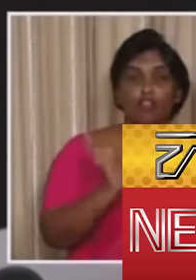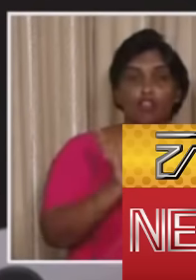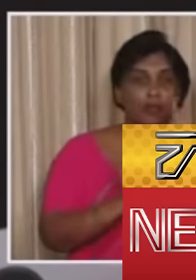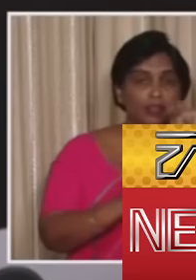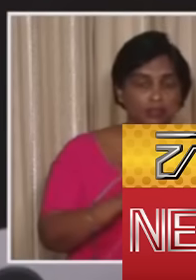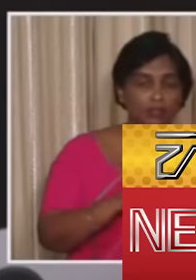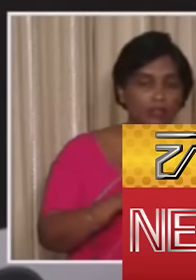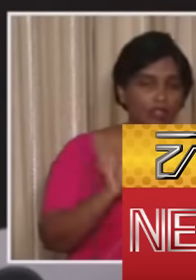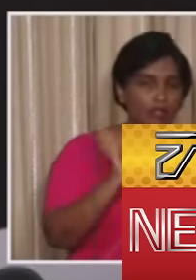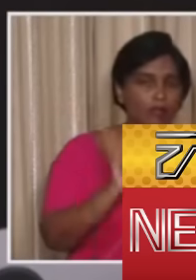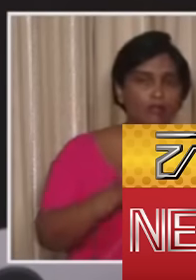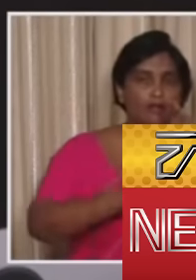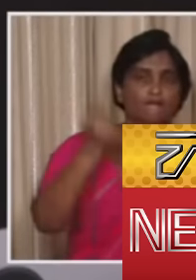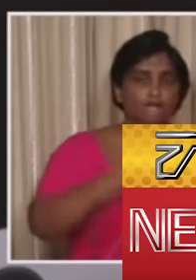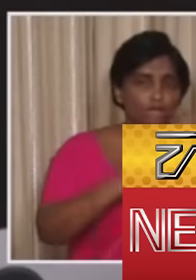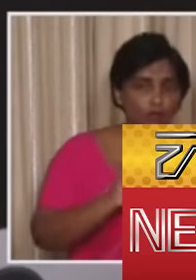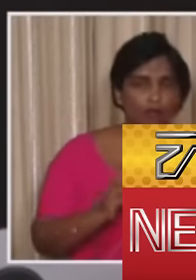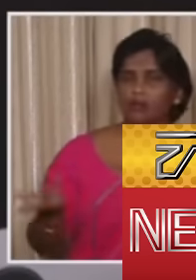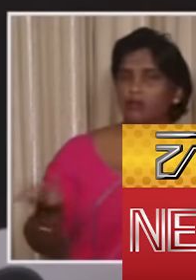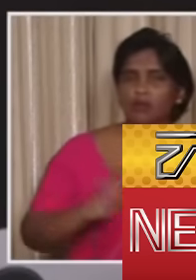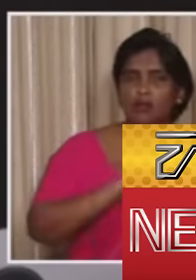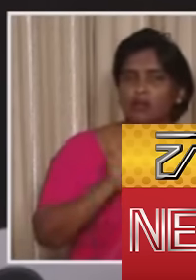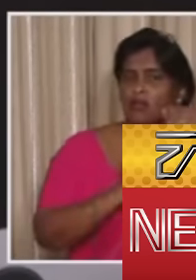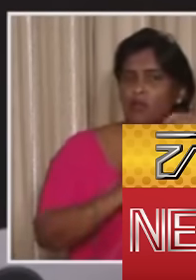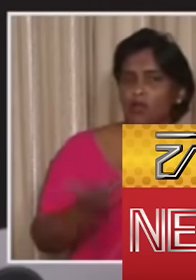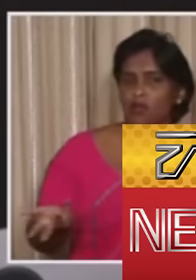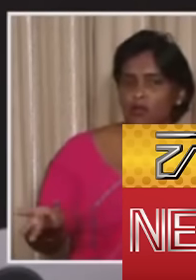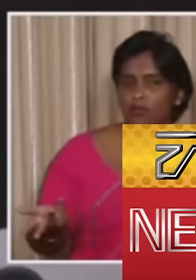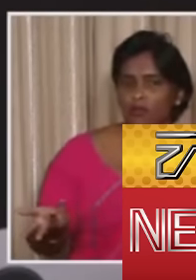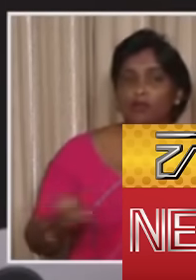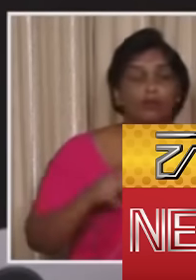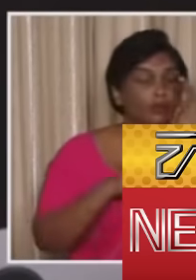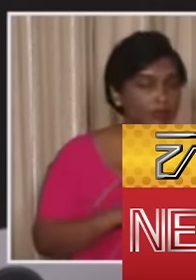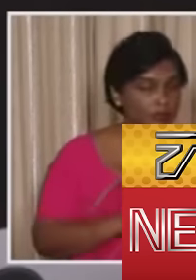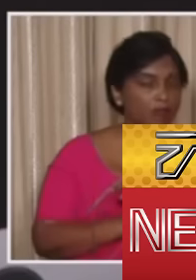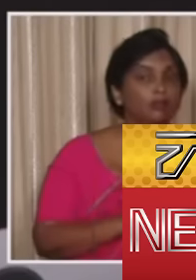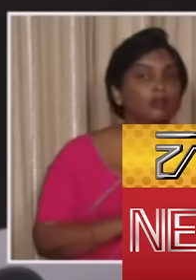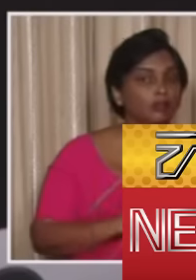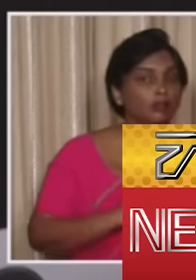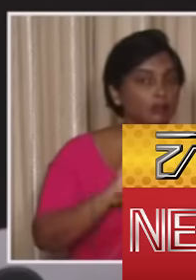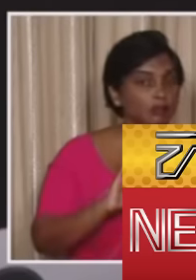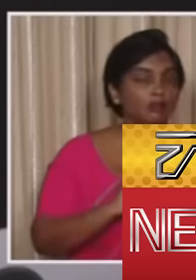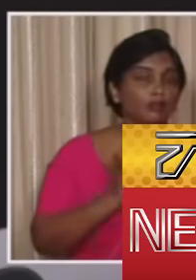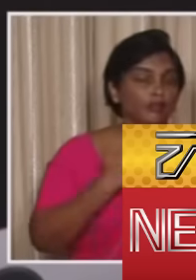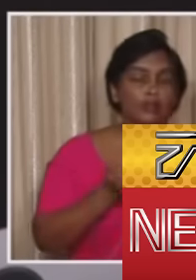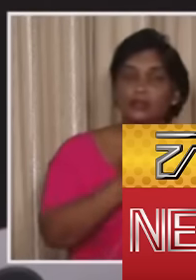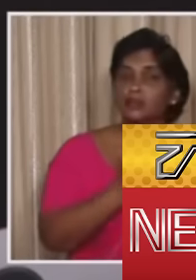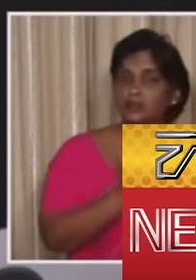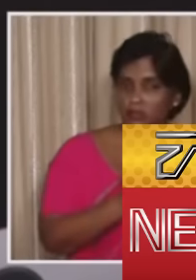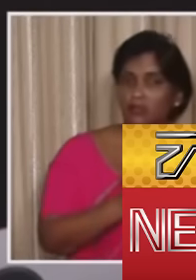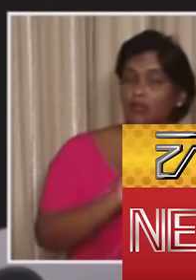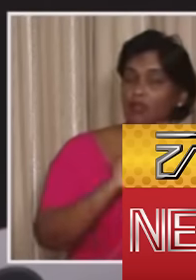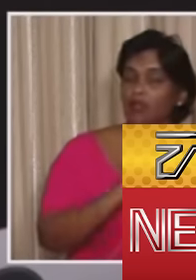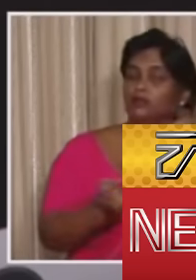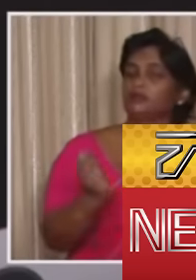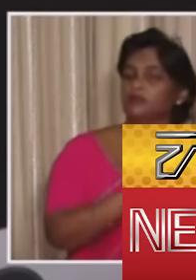30 වෙනකොට වෙන්දේසි කරලා තිබෙනවනම් මොකද්ද මේ රට වෙමින් තිබෙන්නේ? එනිසා අපේ රටේ බහාණ්ඩ සහ සේවා නිෂ්පාදනය නව